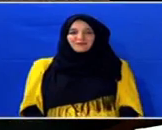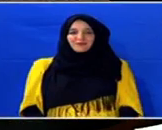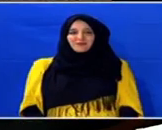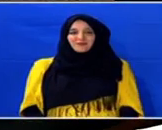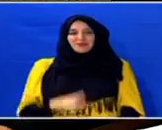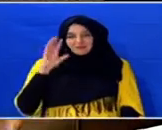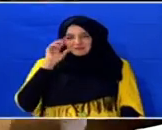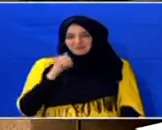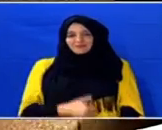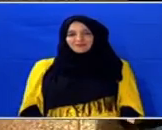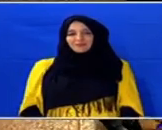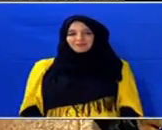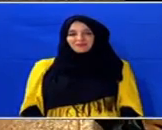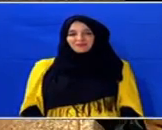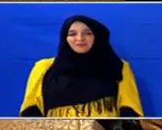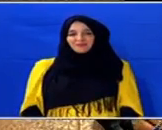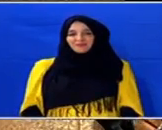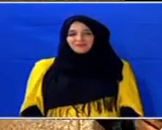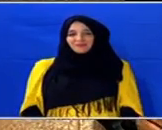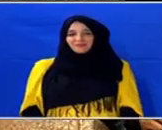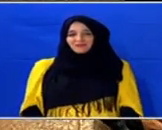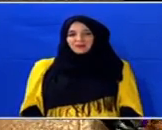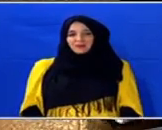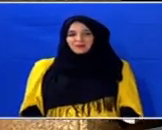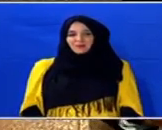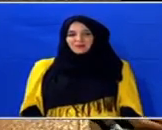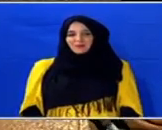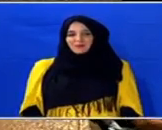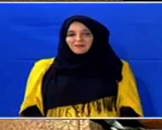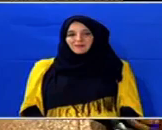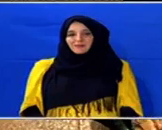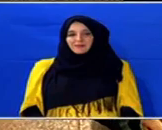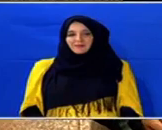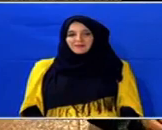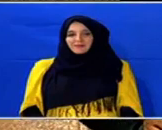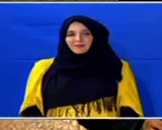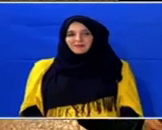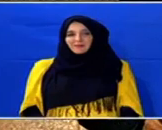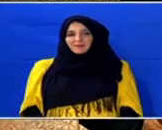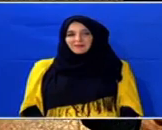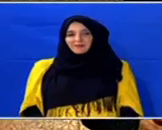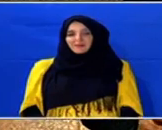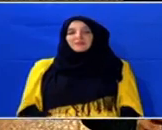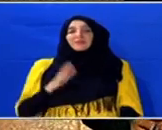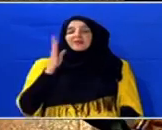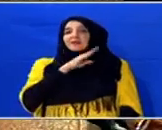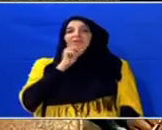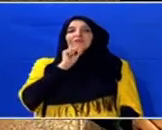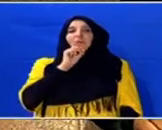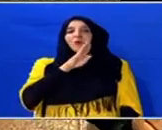مع السلامة، في حفظ الله، الله يجزيك خير. طيب عندنا الأخت سمية من